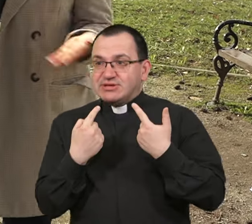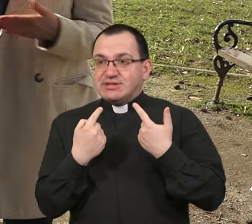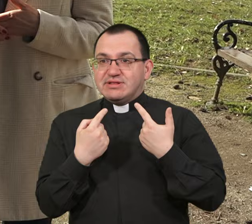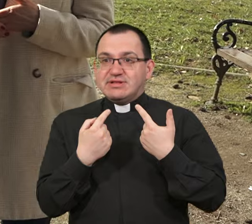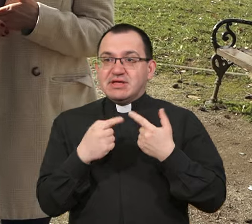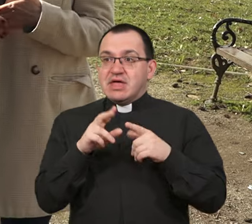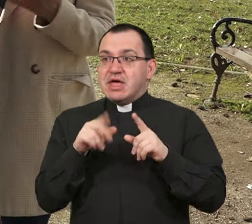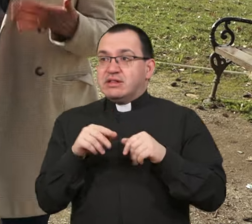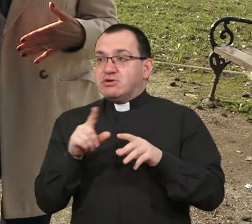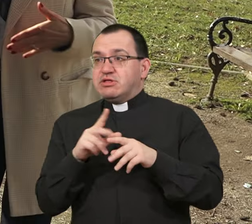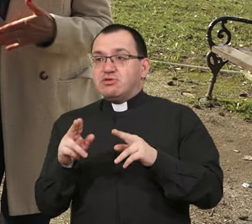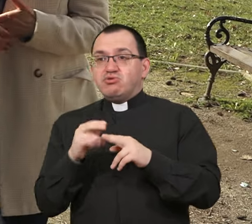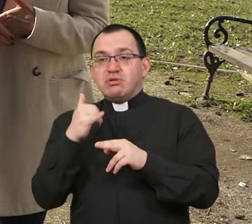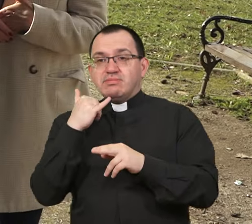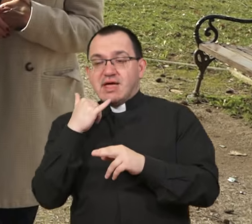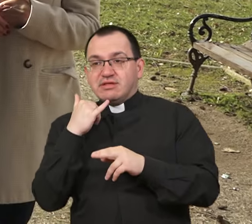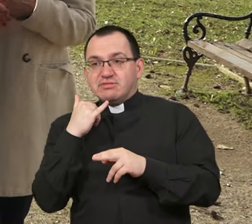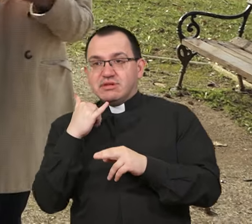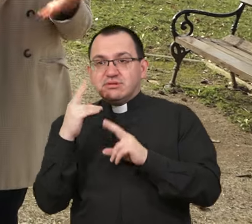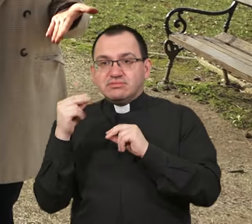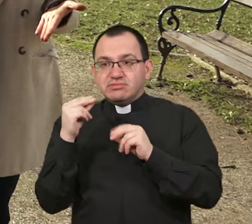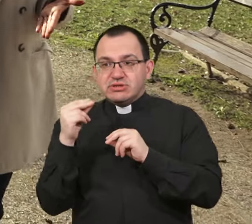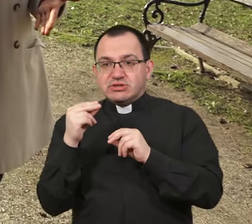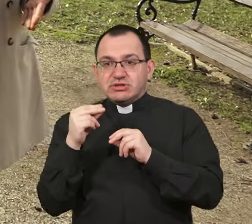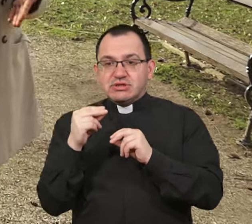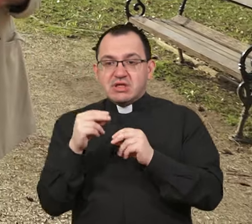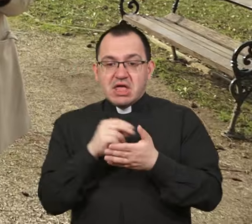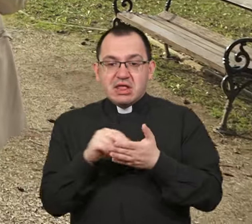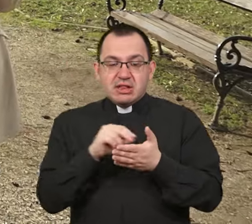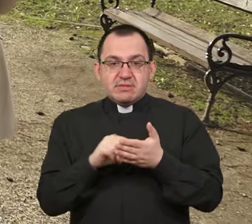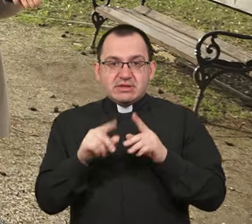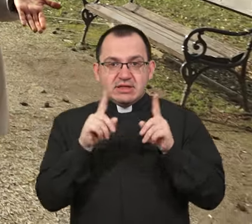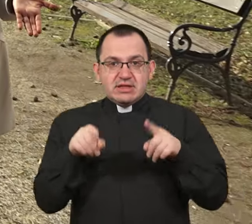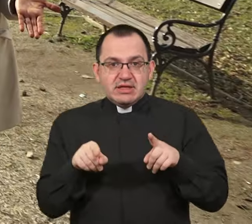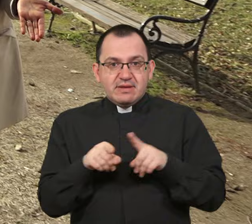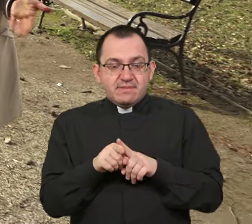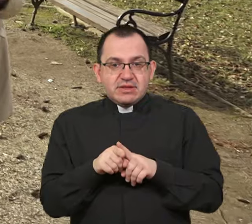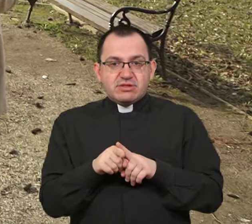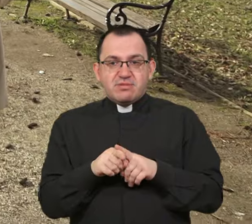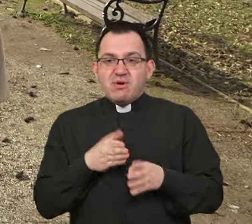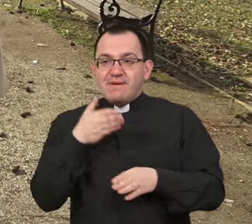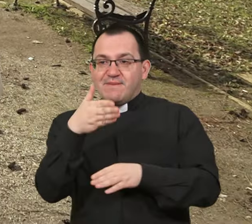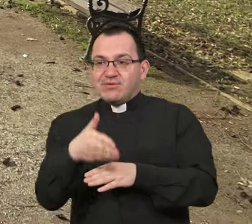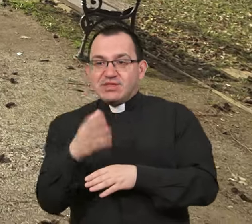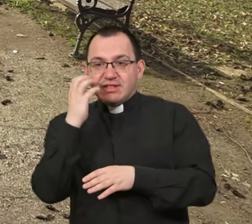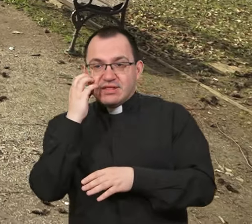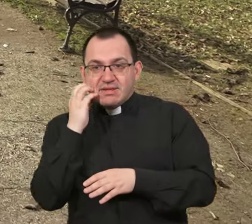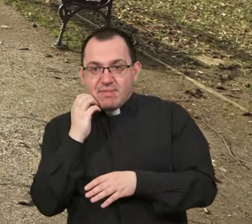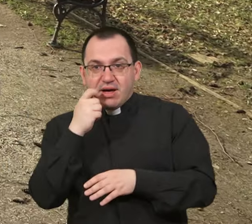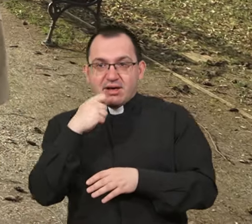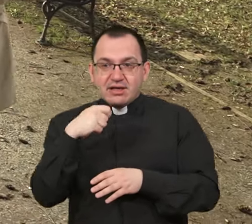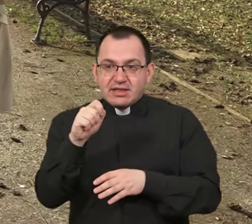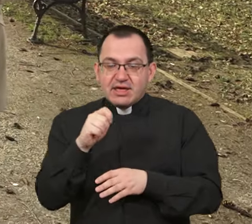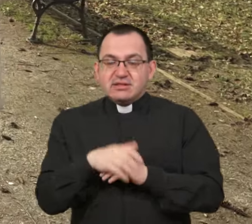niste jako dugo popričali, nazvati ga telefonom, napisati možda neko pismo, otići nekoj staroj baki ili djedu